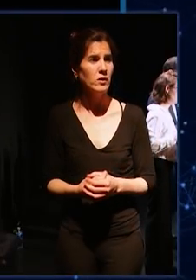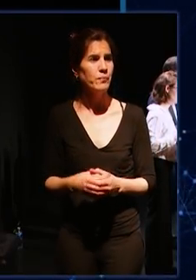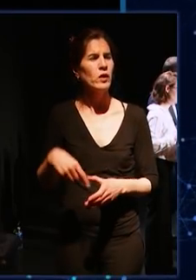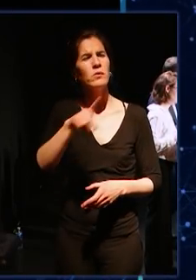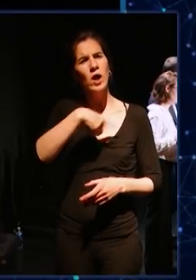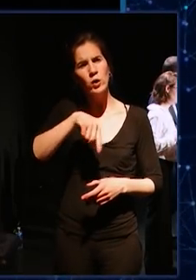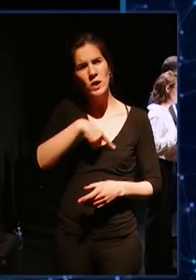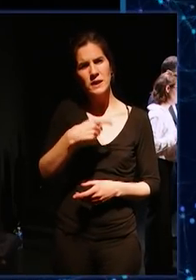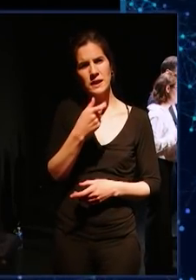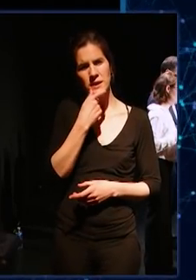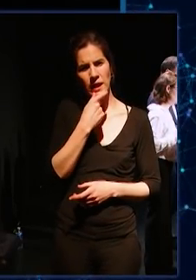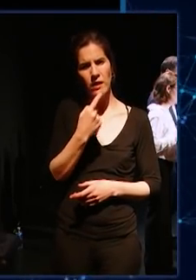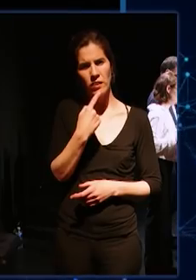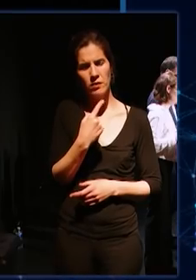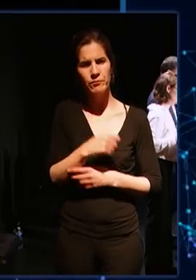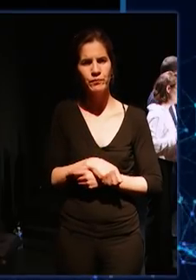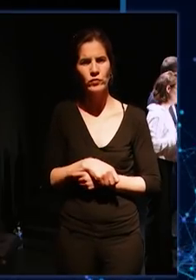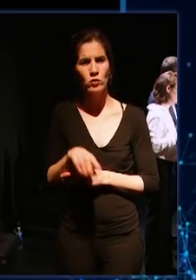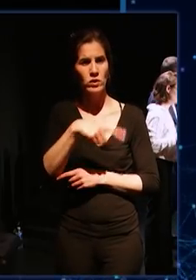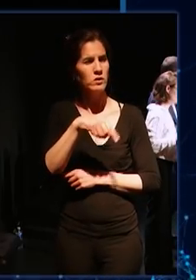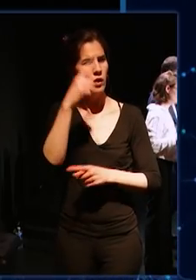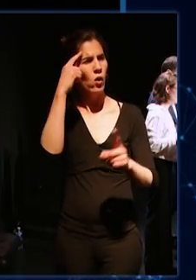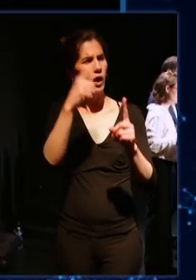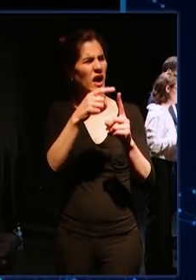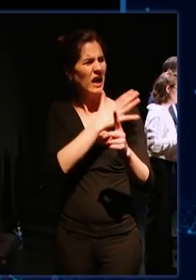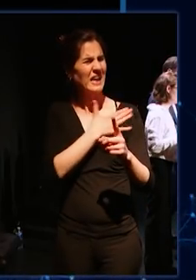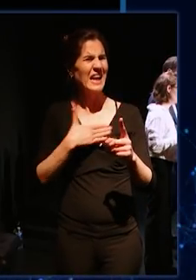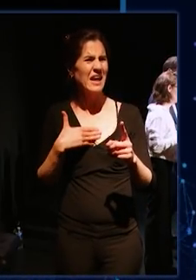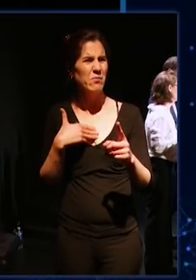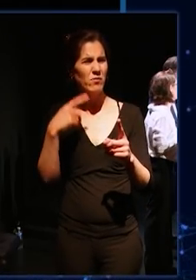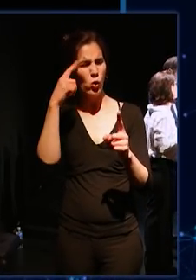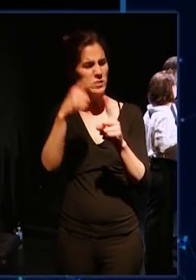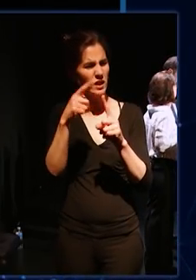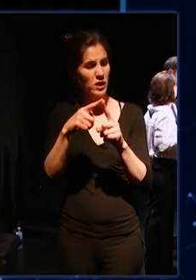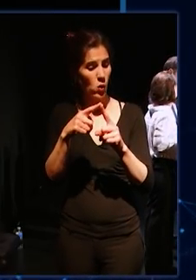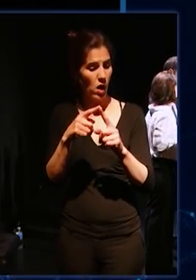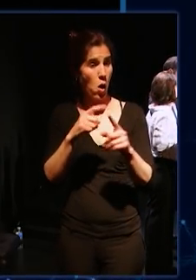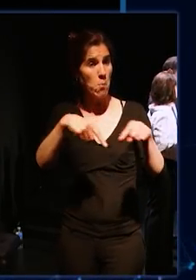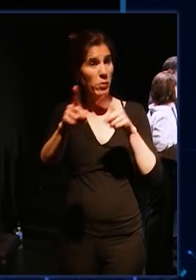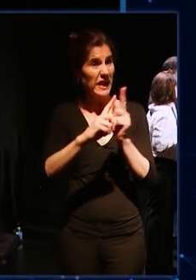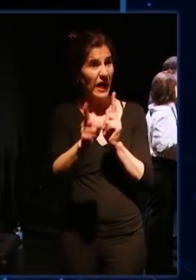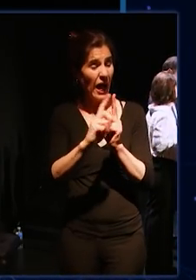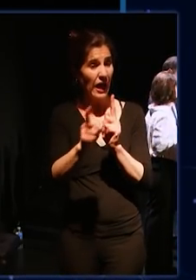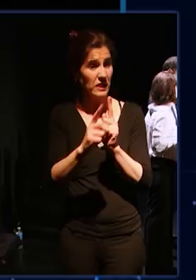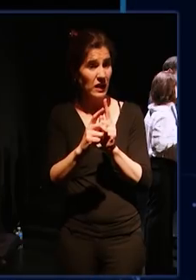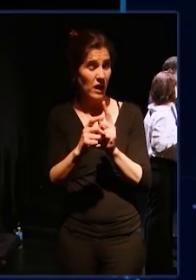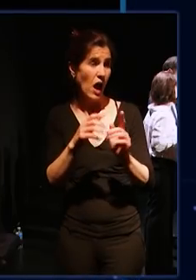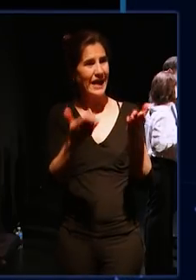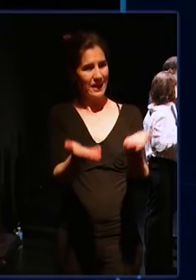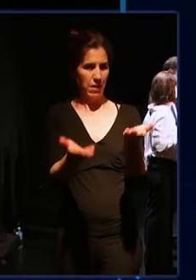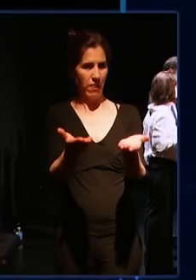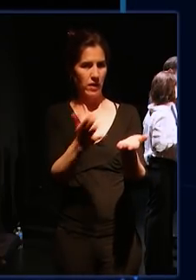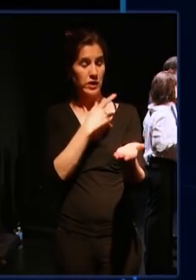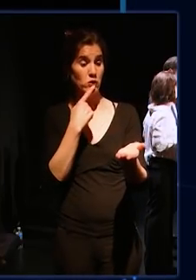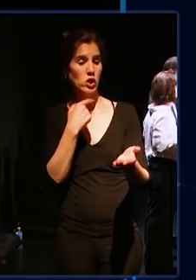agrada dir que pretenem una mobilitat equilibrada. No som enemics del vehicle privat, no ho